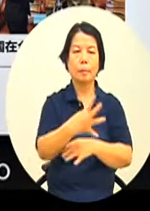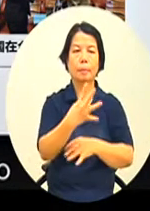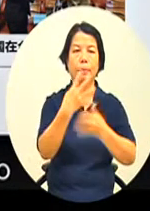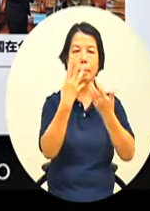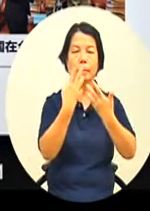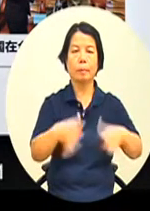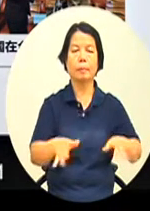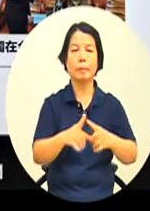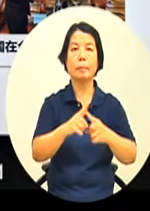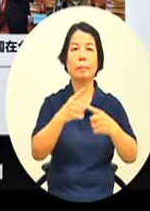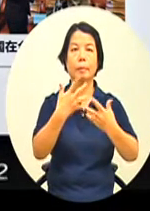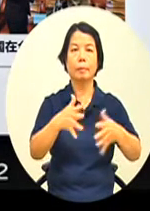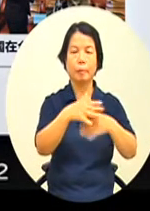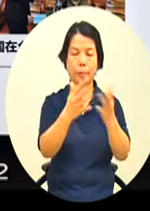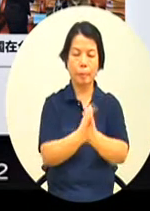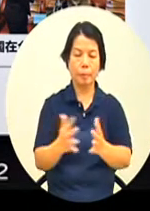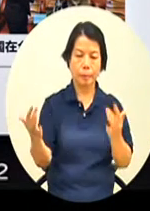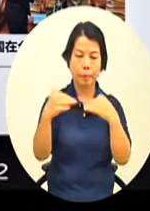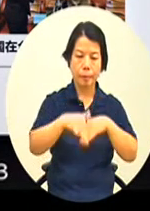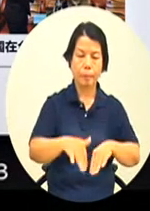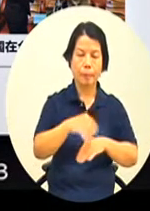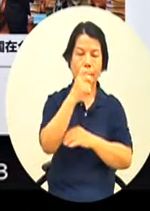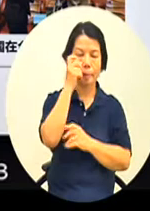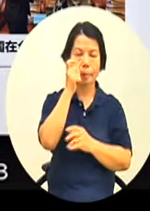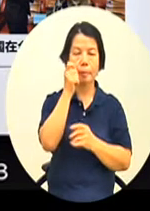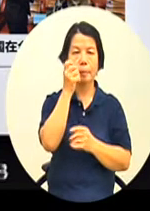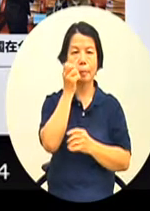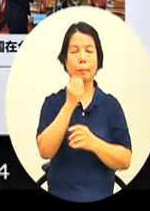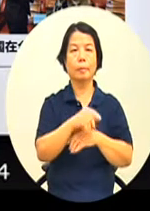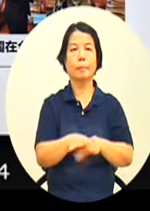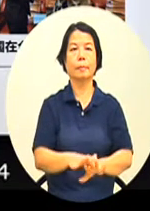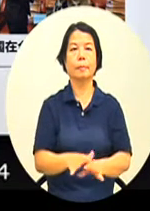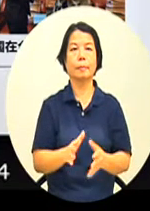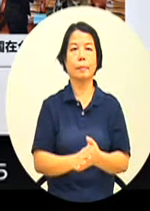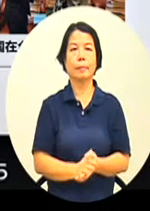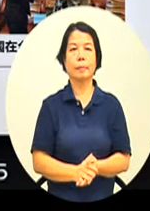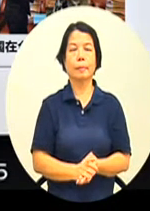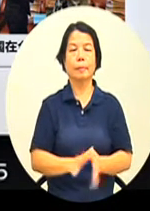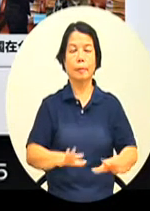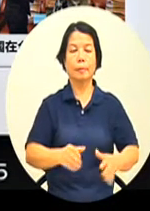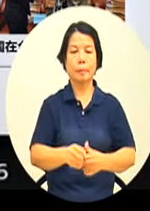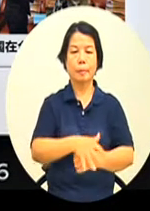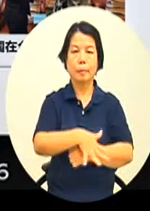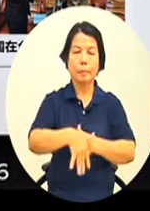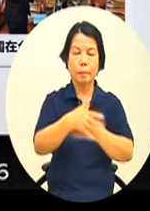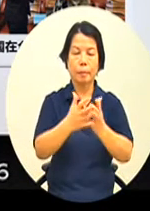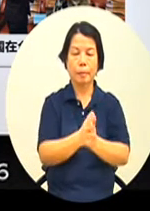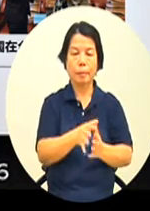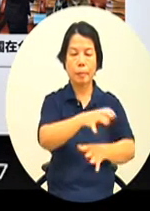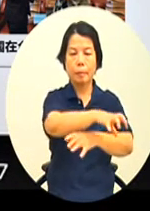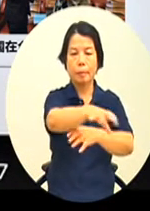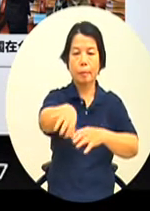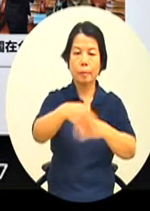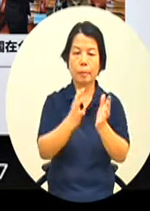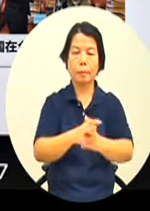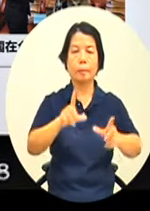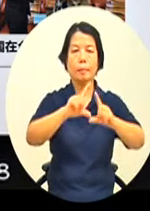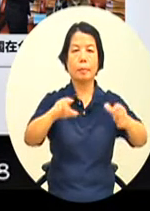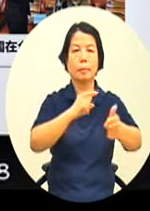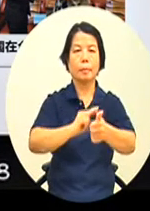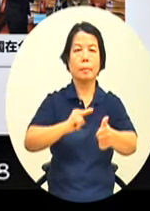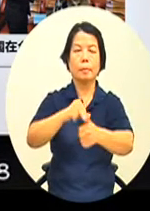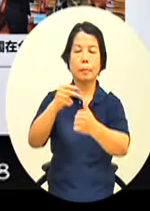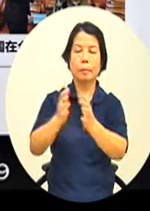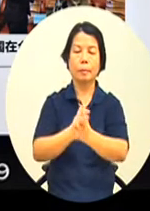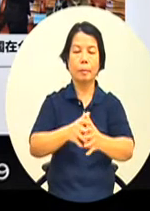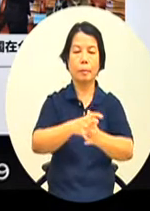视方式到访高雄市政府。那包括了我们各级的驻台的大使，还有我们远从各国来